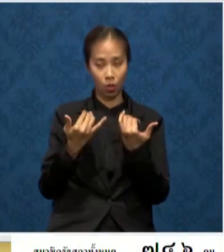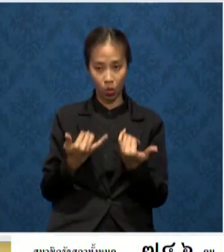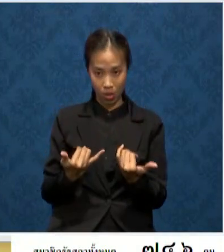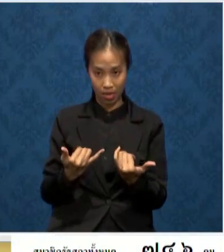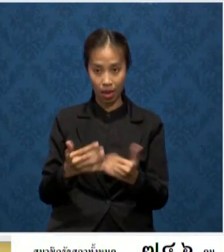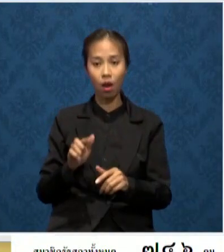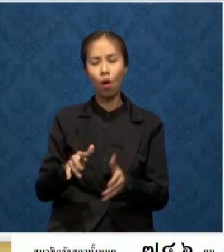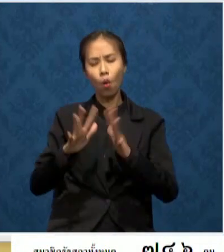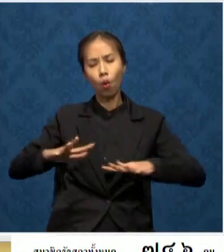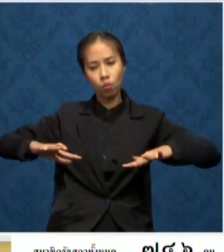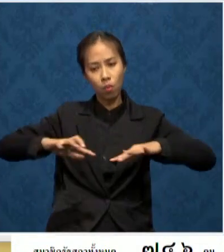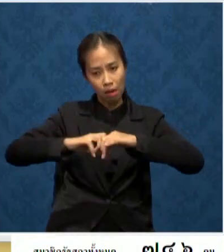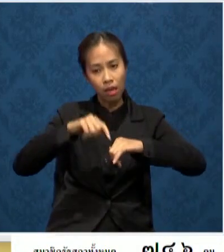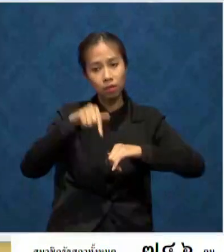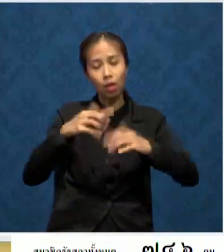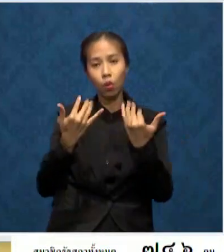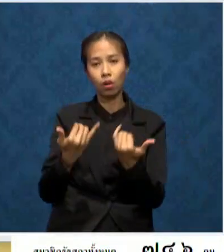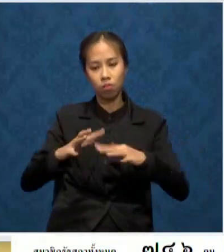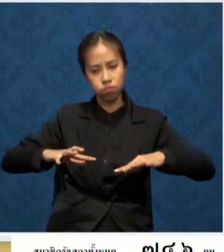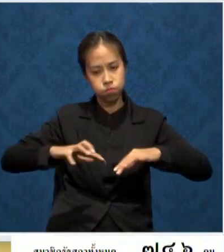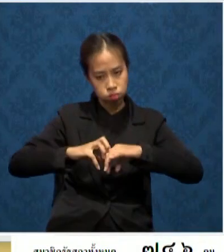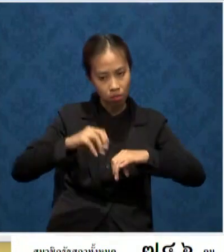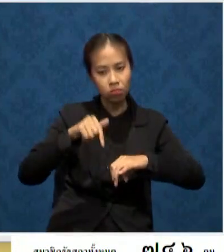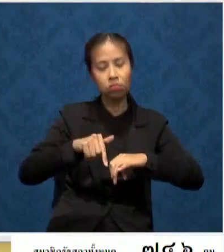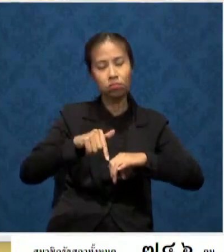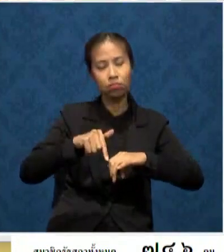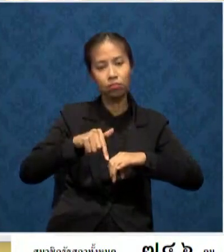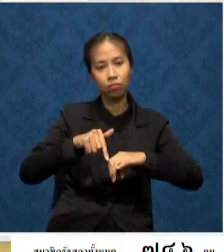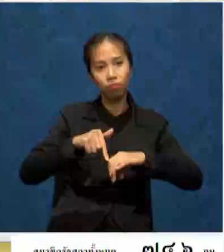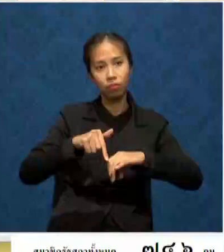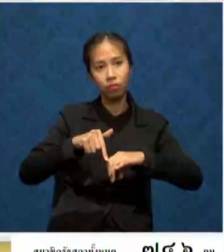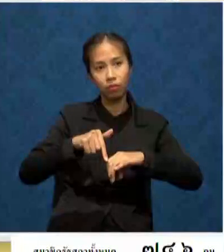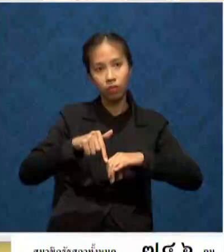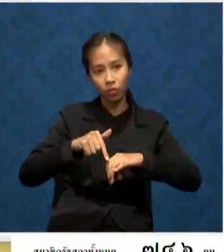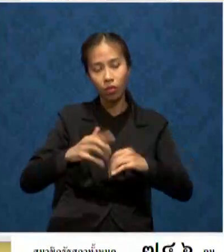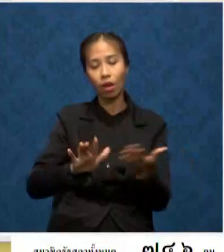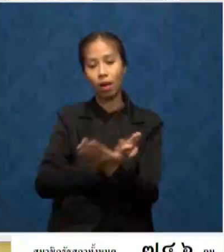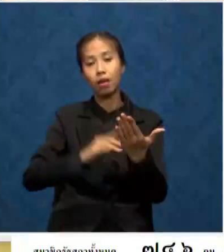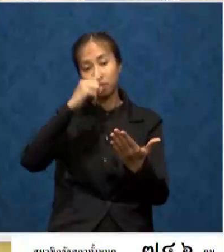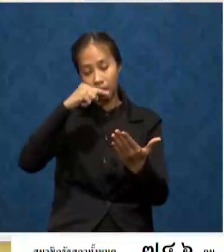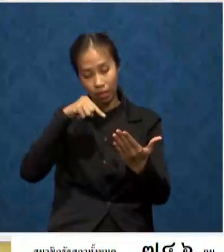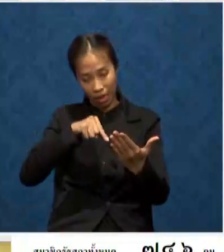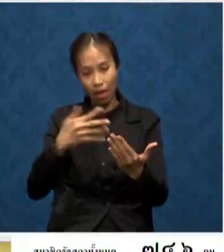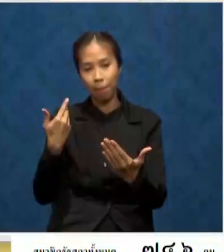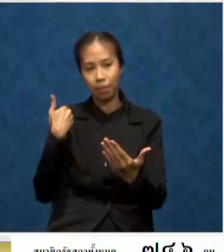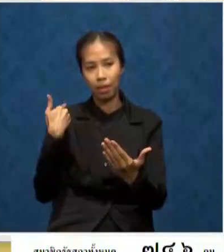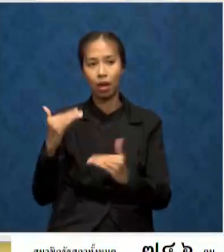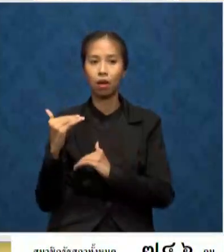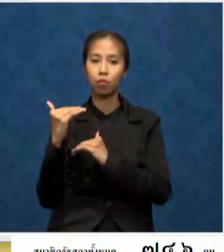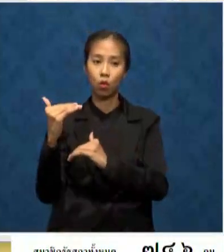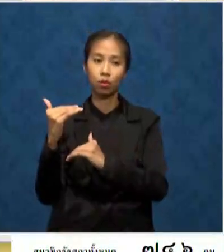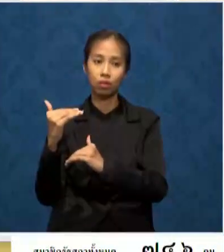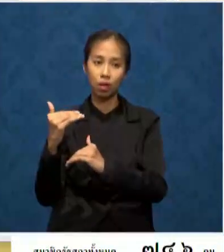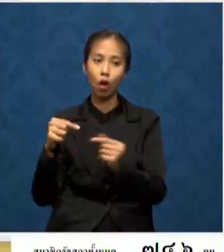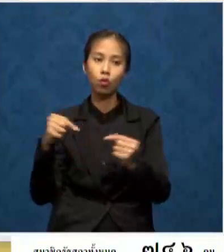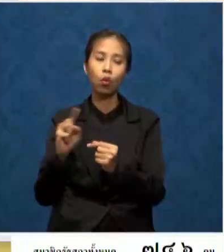ีวิบนท้องถนนหน้าขณะนี้แ้ว่าประเทศไยจะได้กำหนดเรื่องของทดสวส